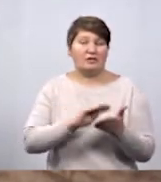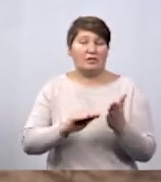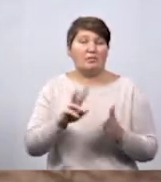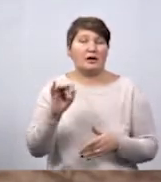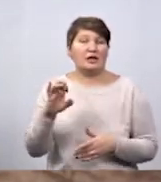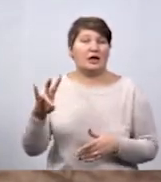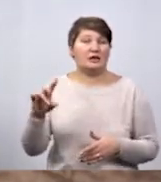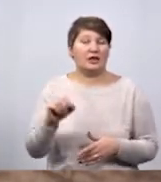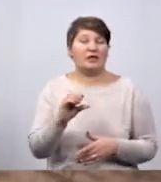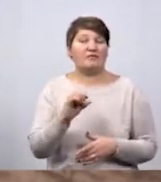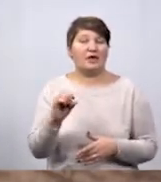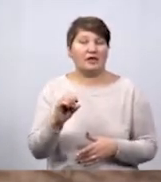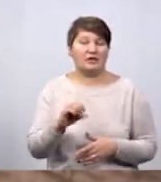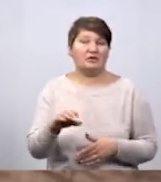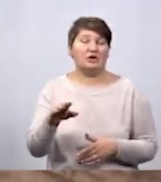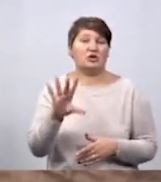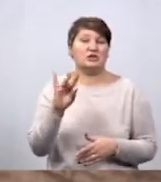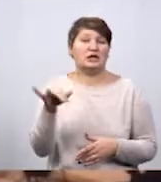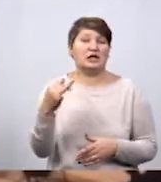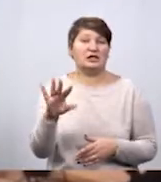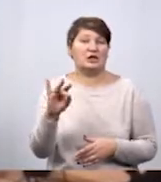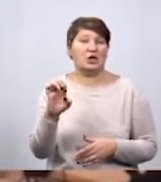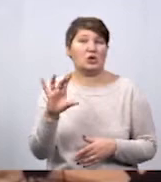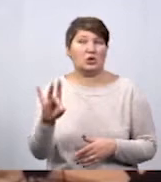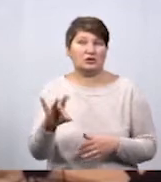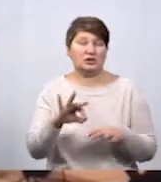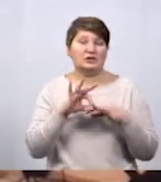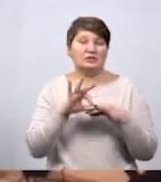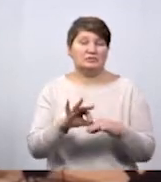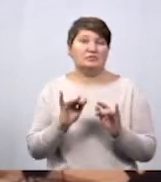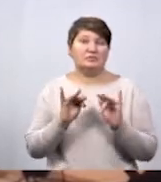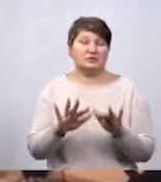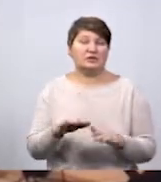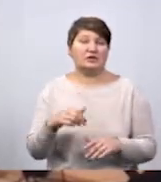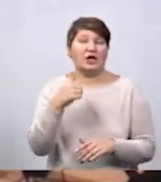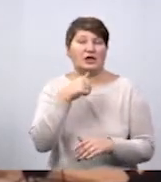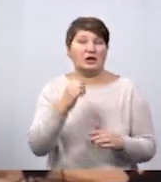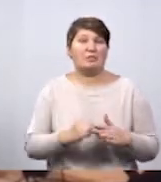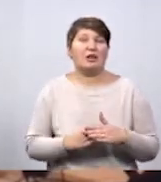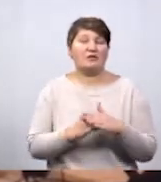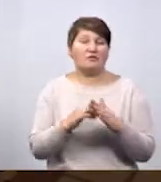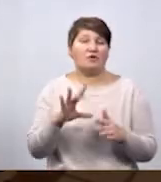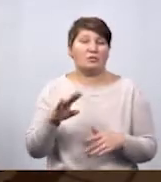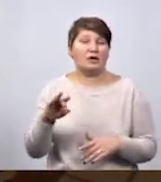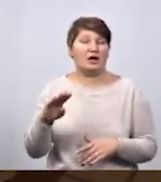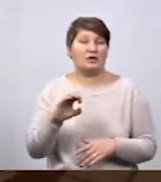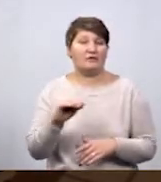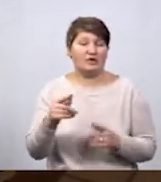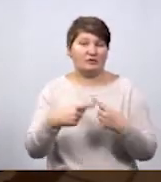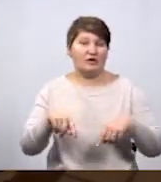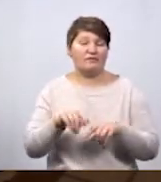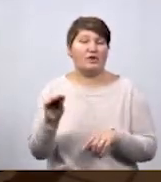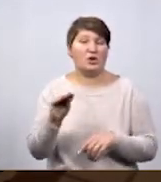– Євгена. У хлопця росіяний склероз. Захід проводить мистецьке об'єднання «Літплатформ» з молодіжним центром «Парараф» та факультетом